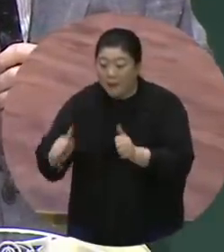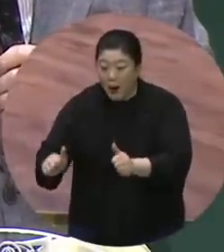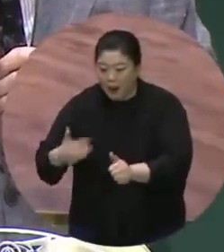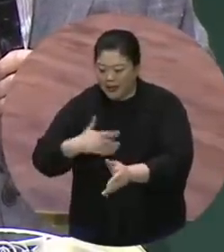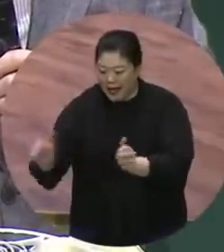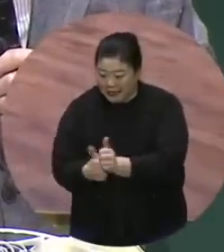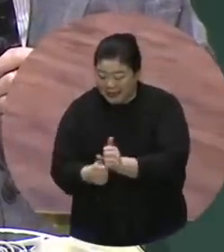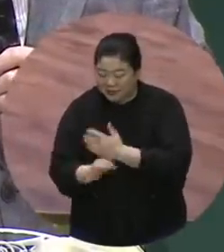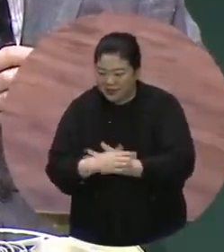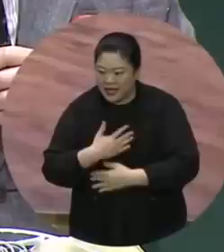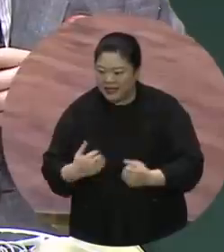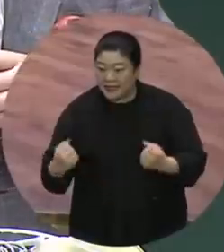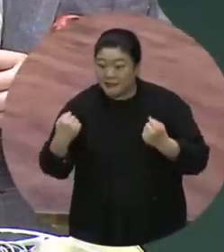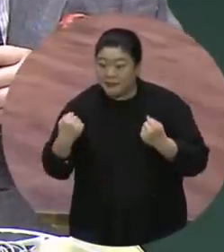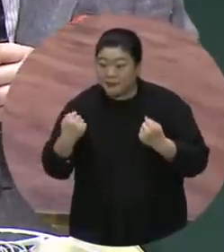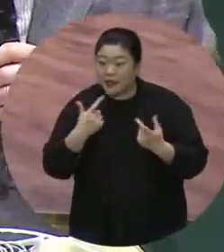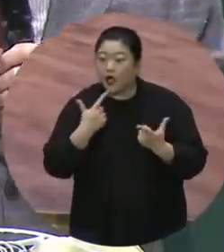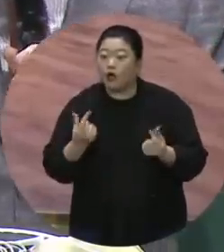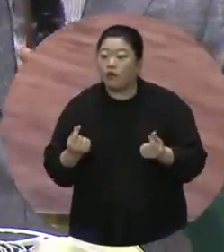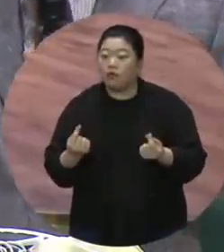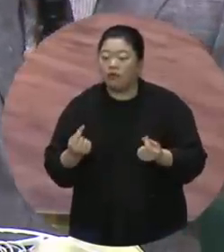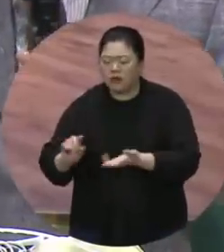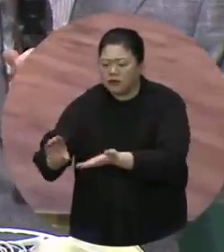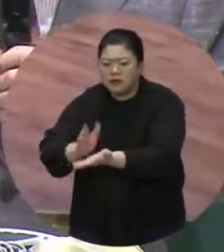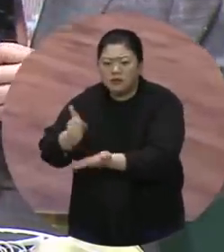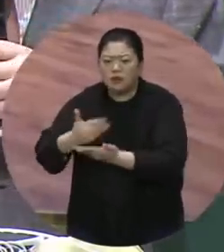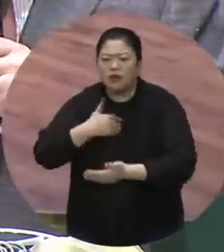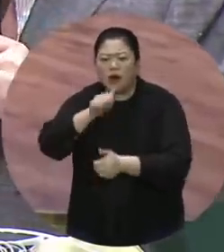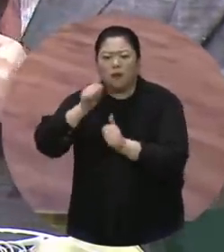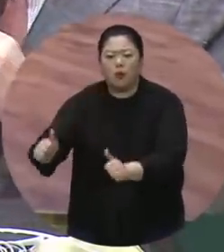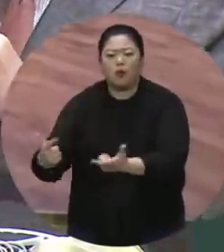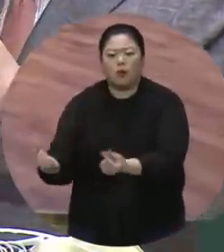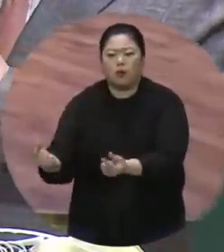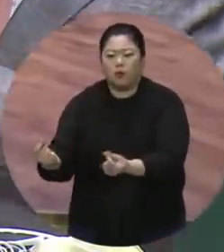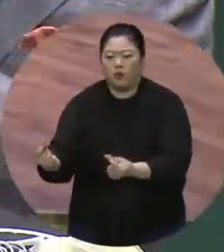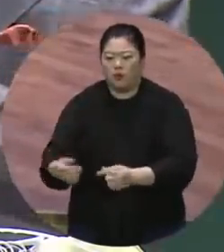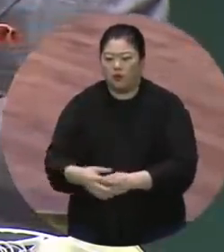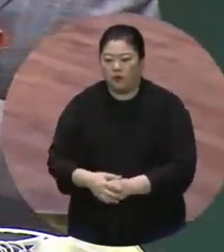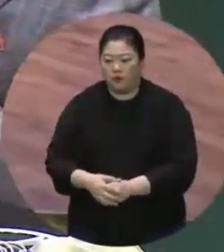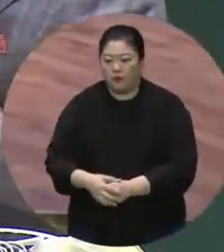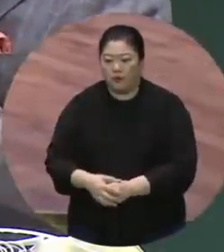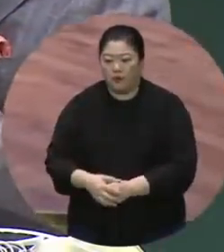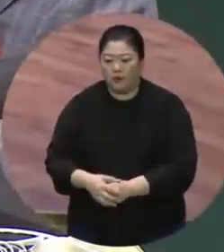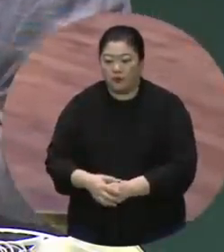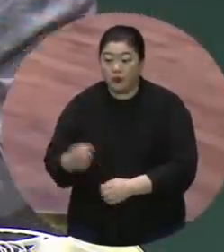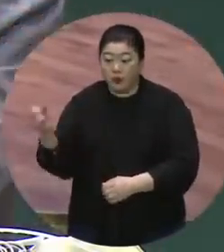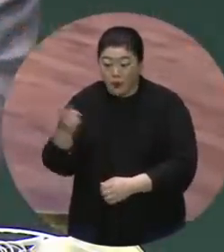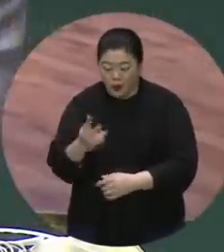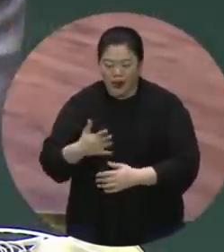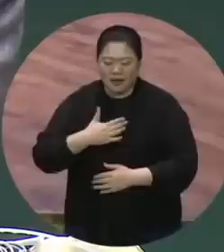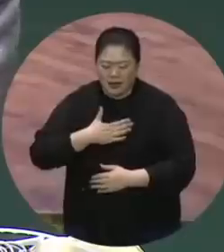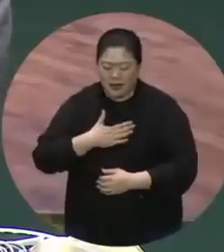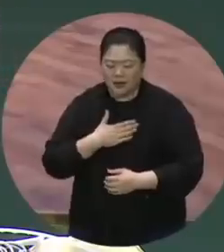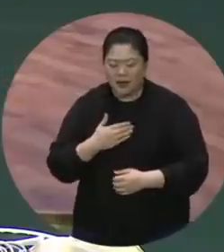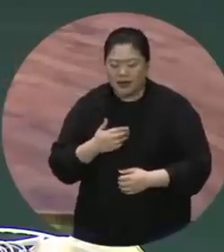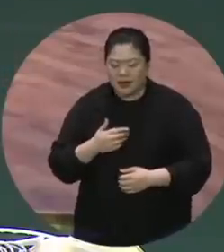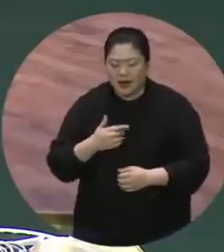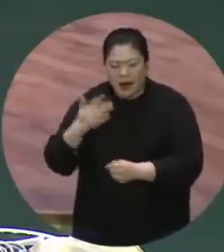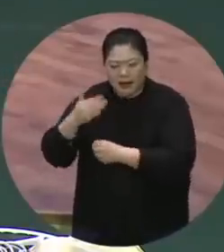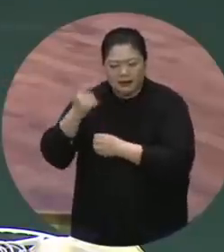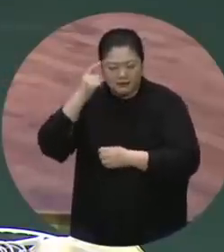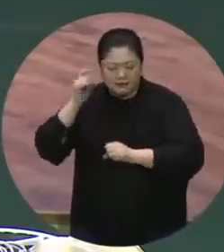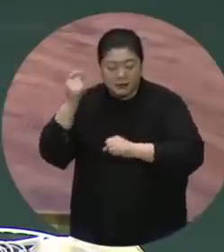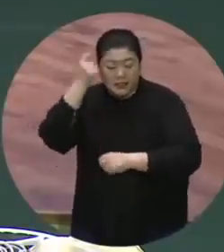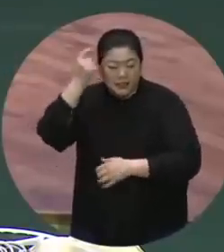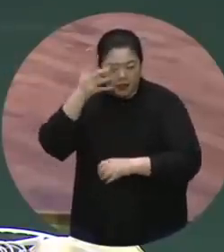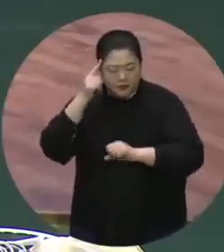계시기 때문에. 그래서요, 바꾸면요, 이 하나님이 친히 뭐요? 친히 싸워, 대신 싸워줘.